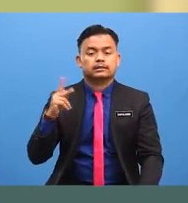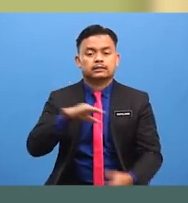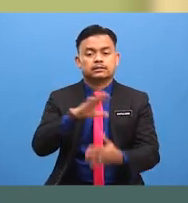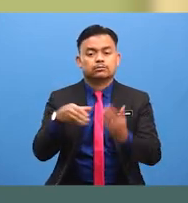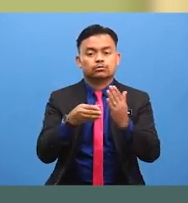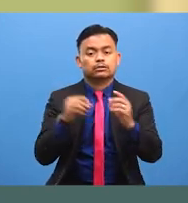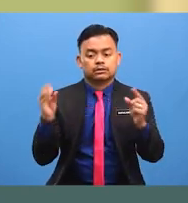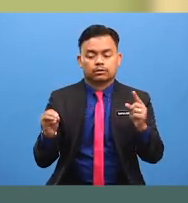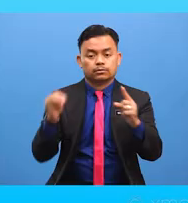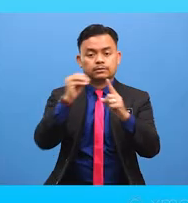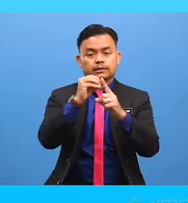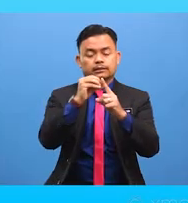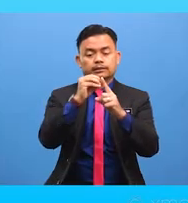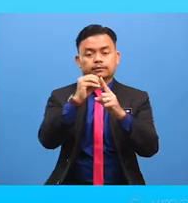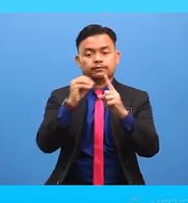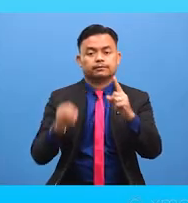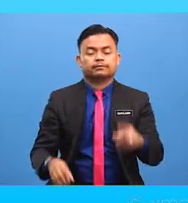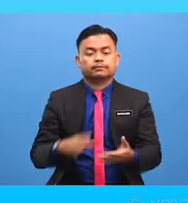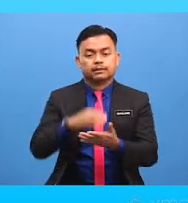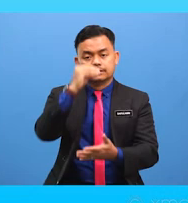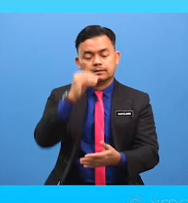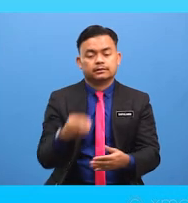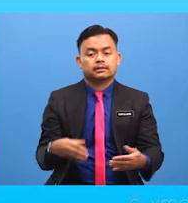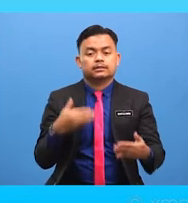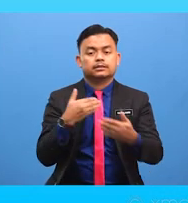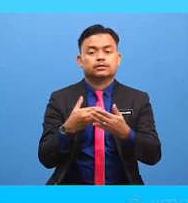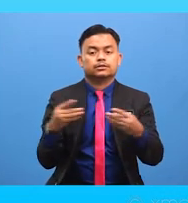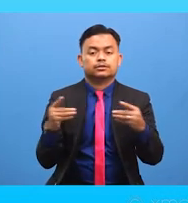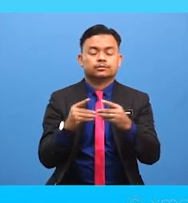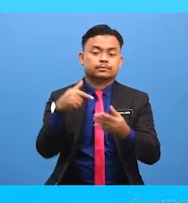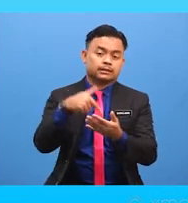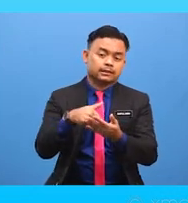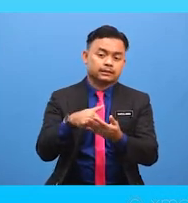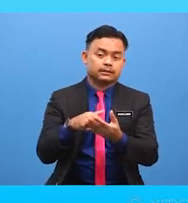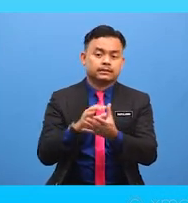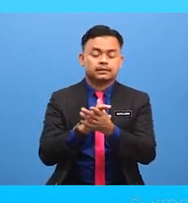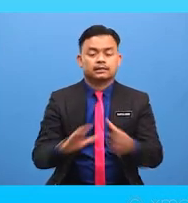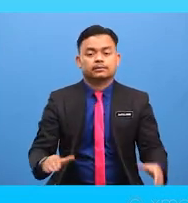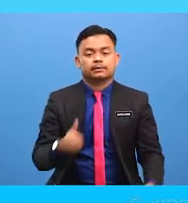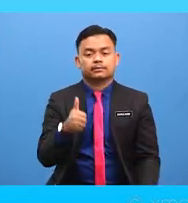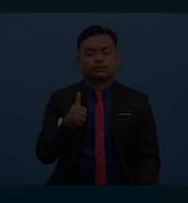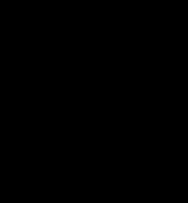pada hari ini. Sehingga kita berjumpa lagi. Selamat maju jaya!